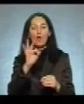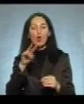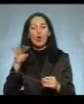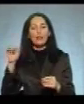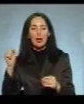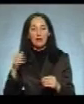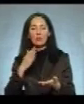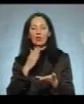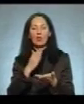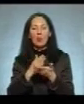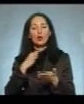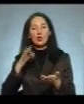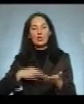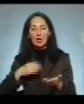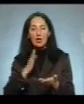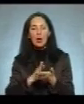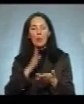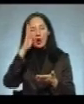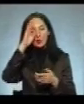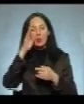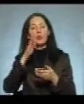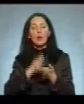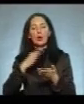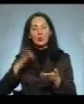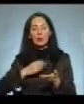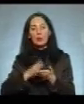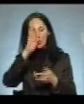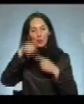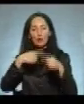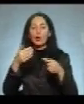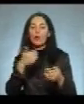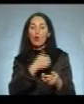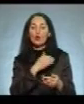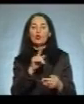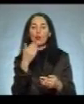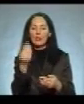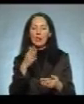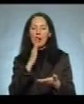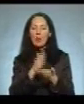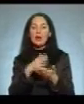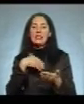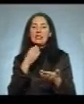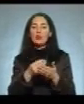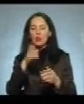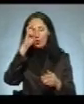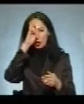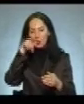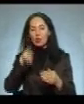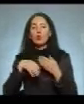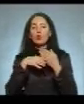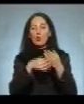Маю сина, маю внуків і хочу, щоб вони мали свою державу. І тому допомагаю тим хлопцям, які нас